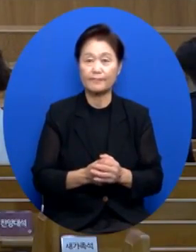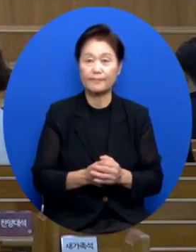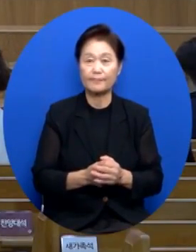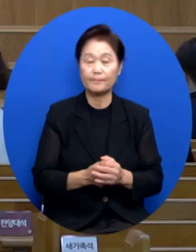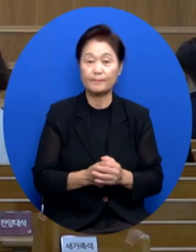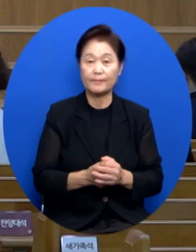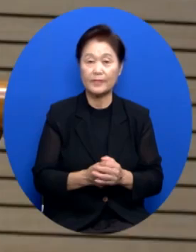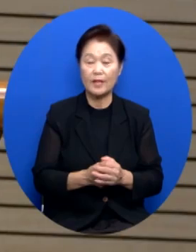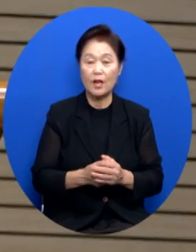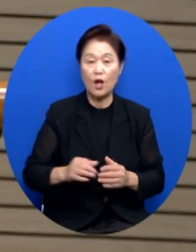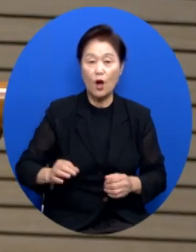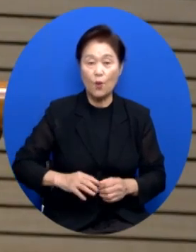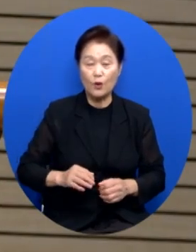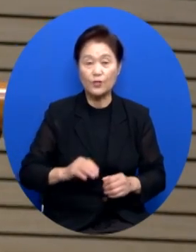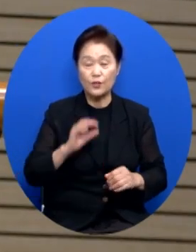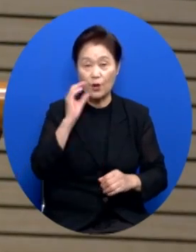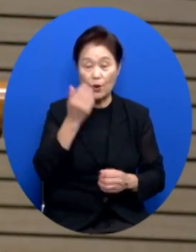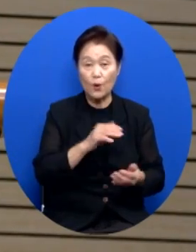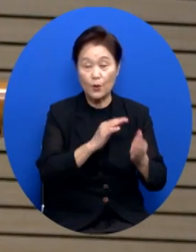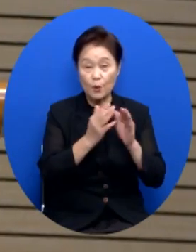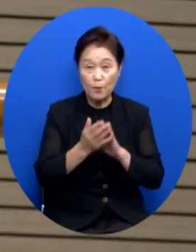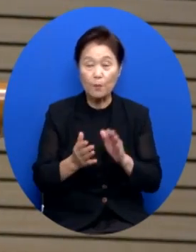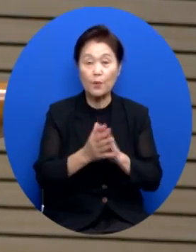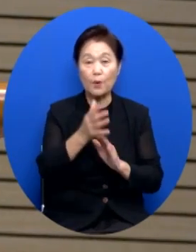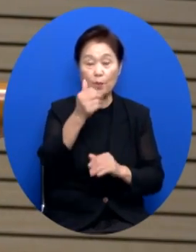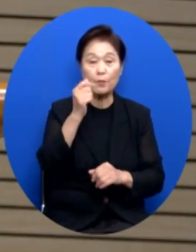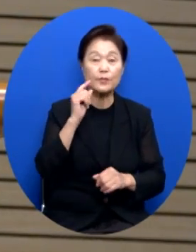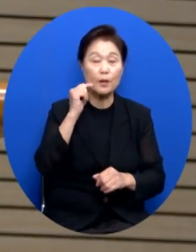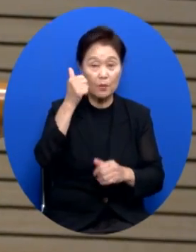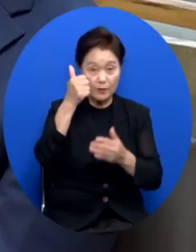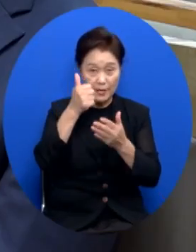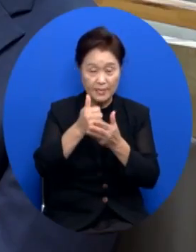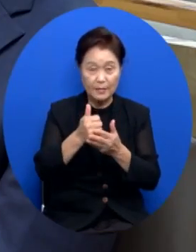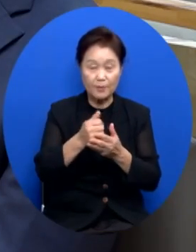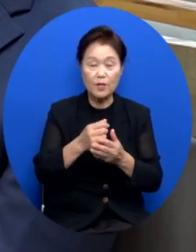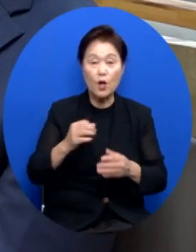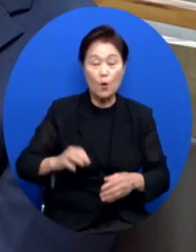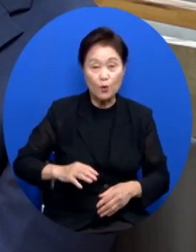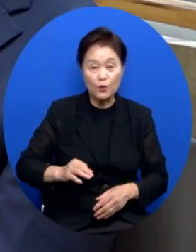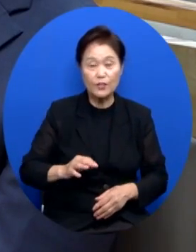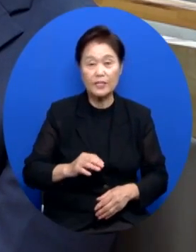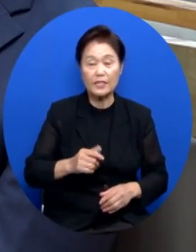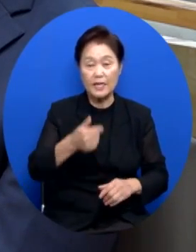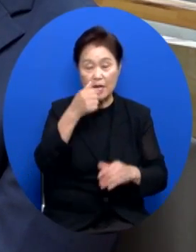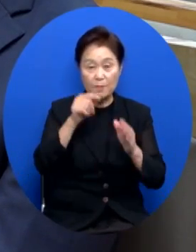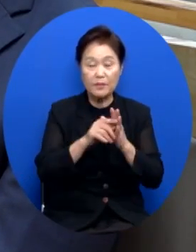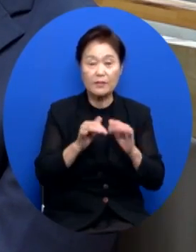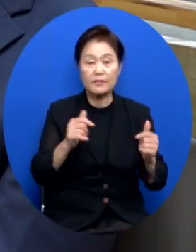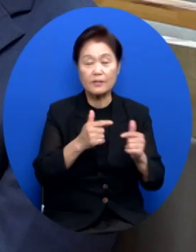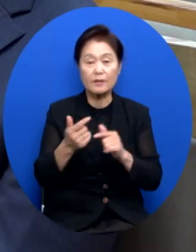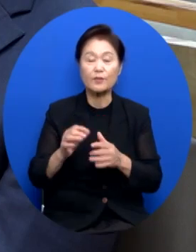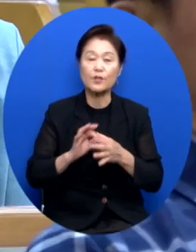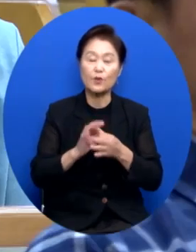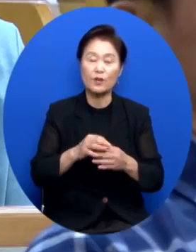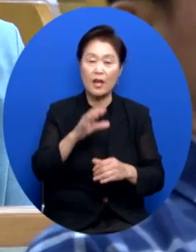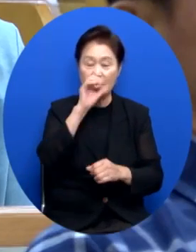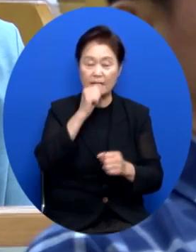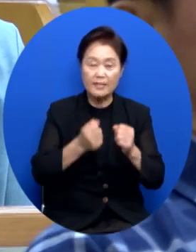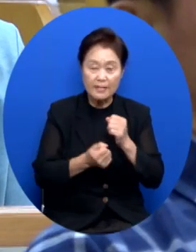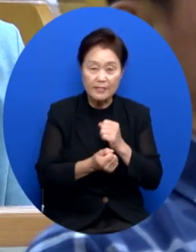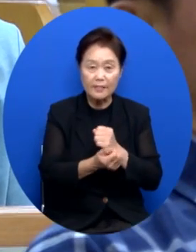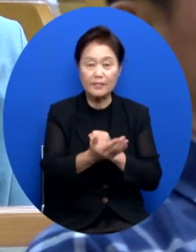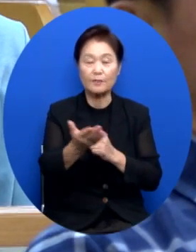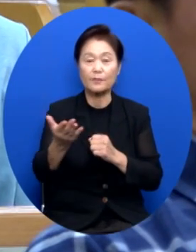인사말을 전한 원주 성시화 운동본부장 김홍구 목사는 원주시의 크리스천 리더들을 통해 선한 영향력이